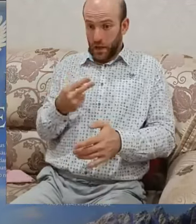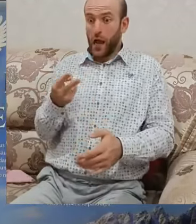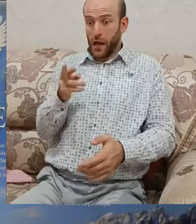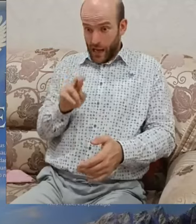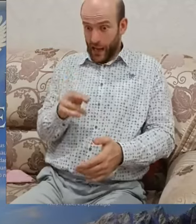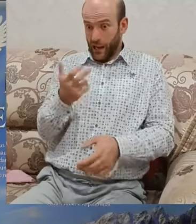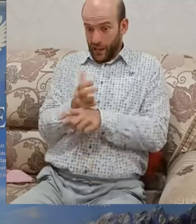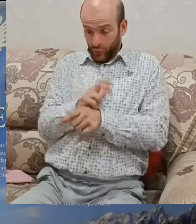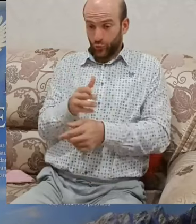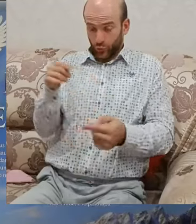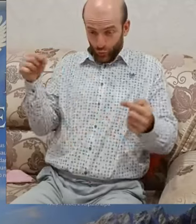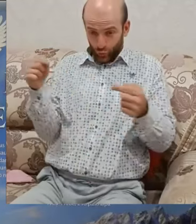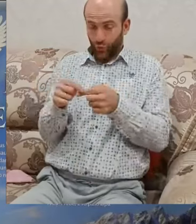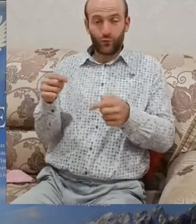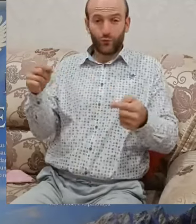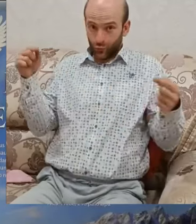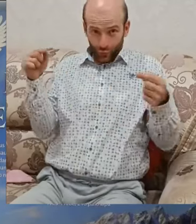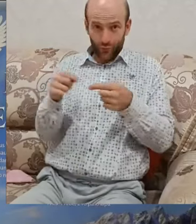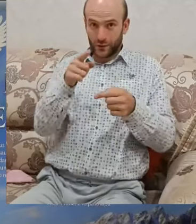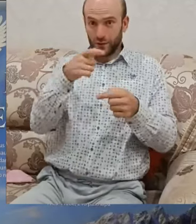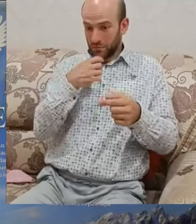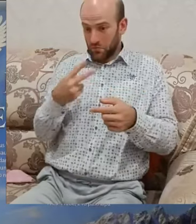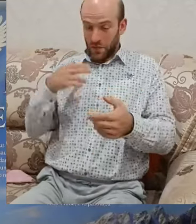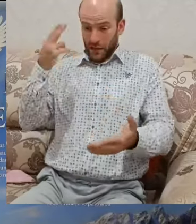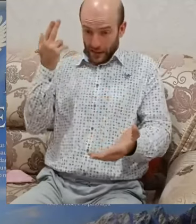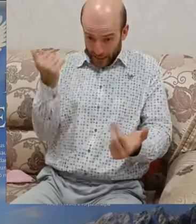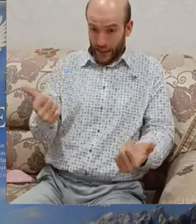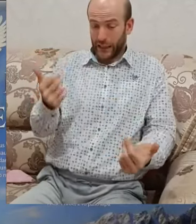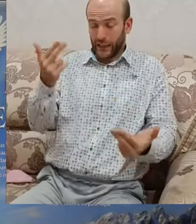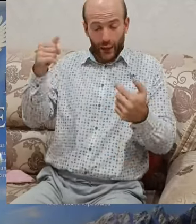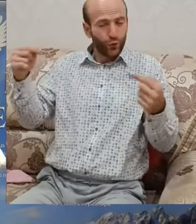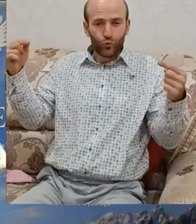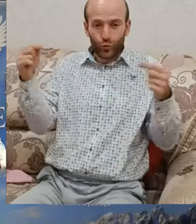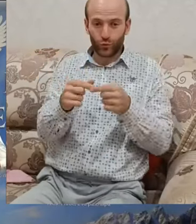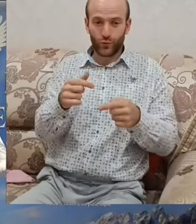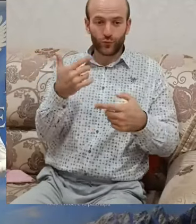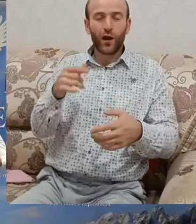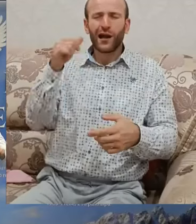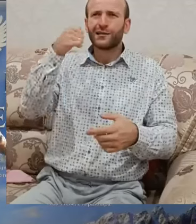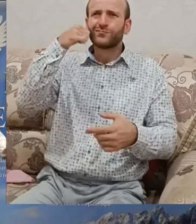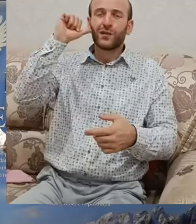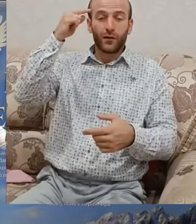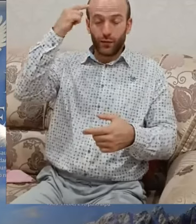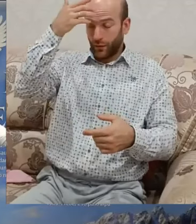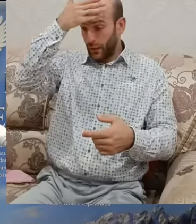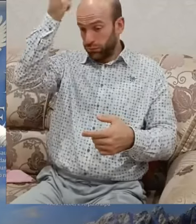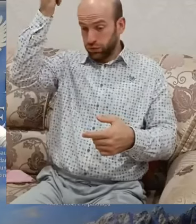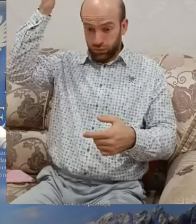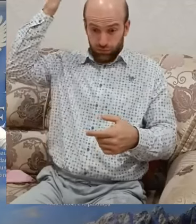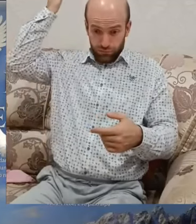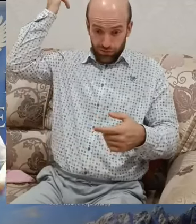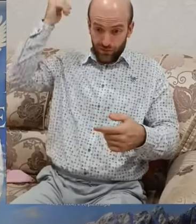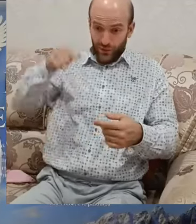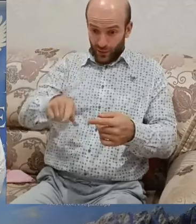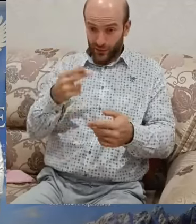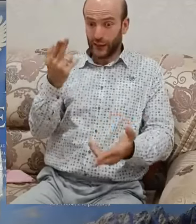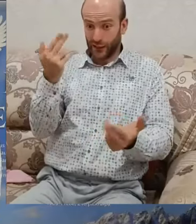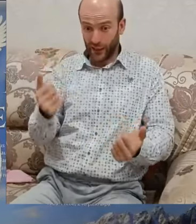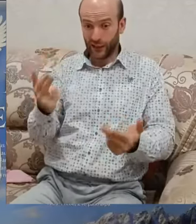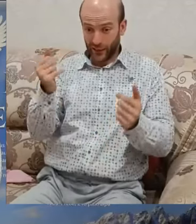Aš kalbu apie tikrą apreiškimą. Я говорю про истинное откровение. Tikras apreiškimas duoda judėjimo jėgą į priekį.